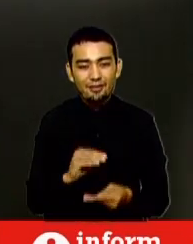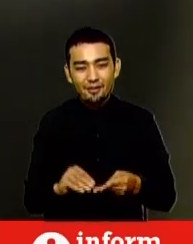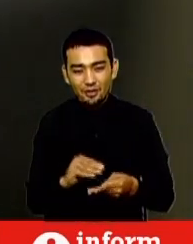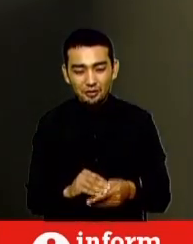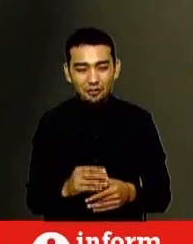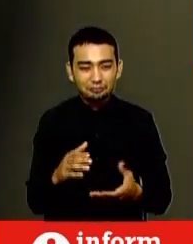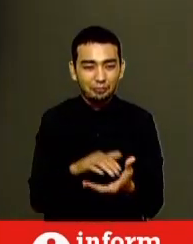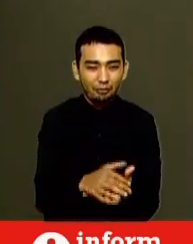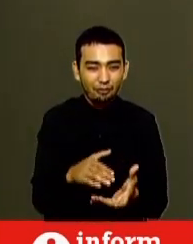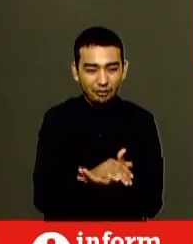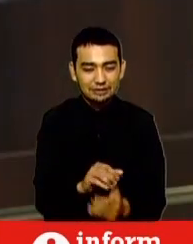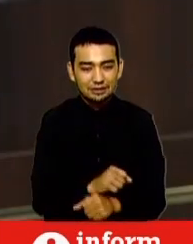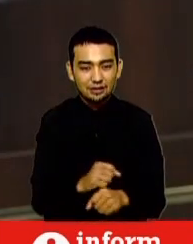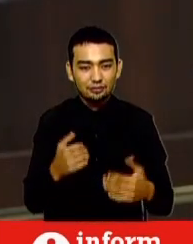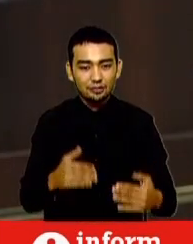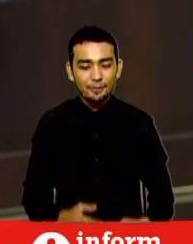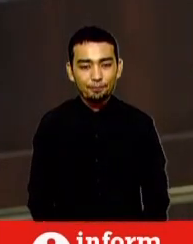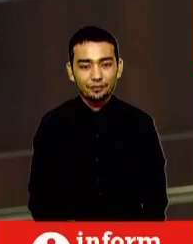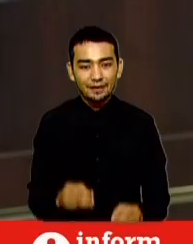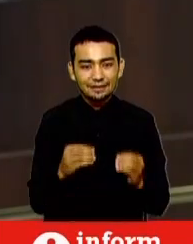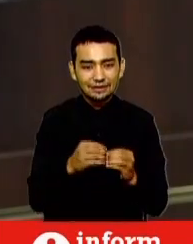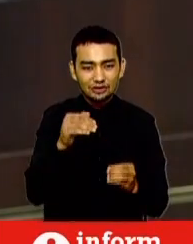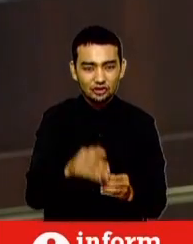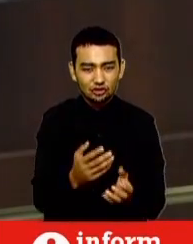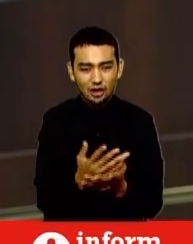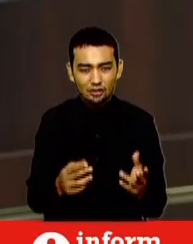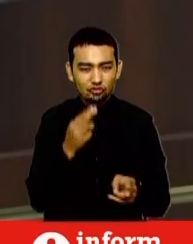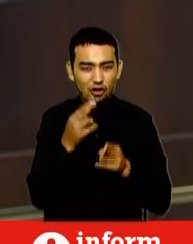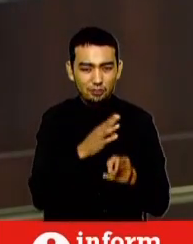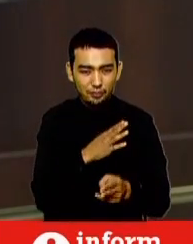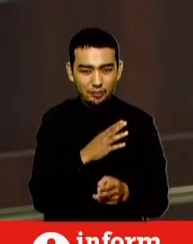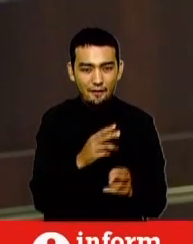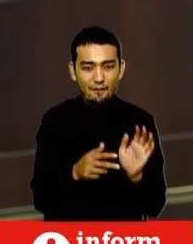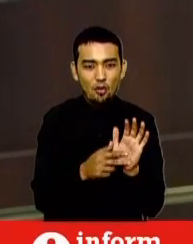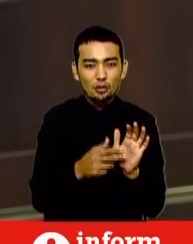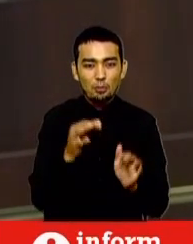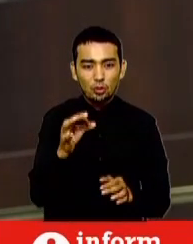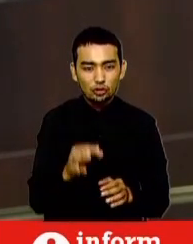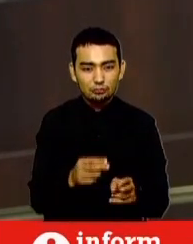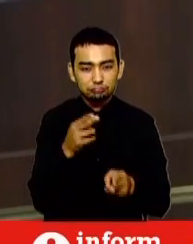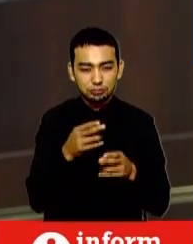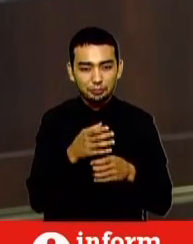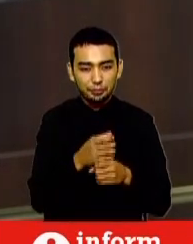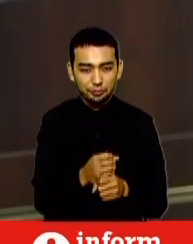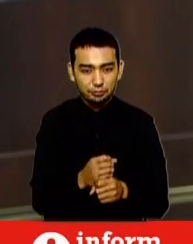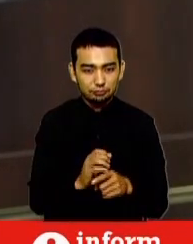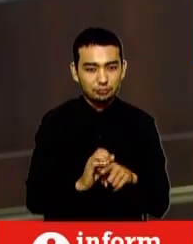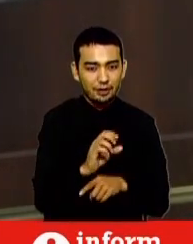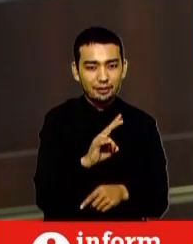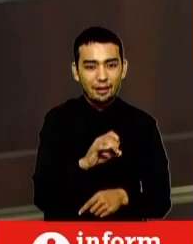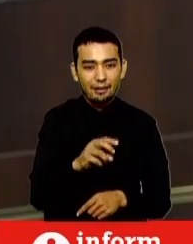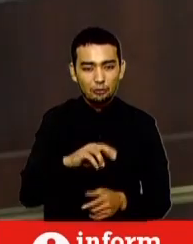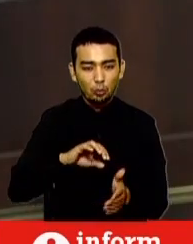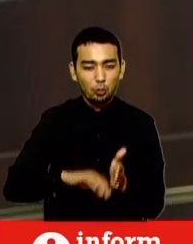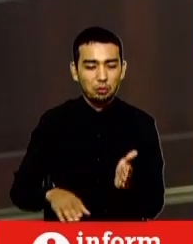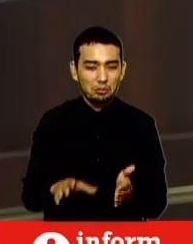тиранов на тысячу фактов из десяти тысяч обращений об этом насилии только 8 процентов обращения списываются наряд это те дела